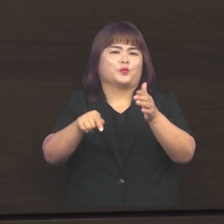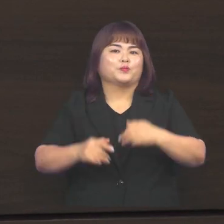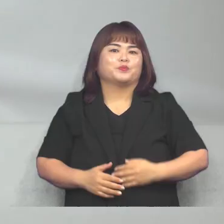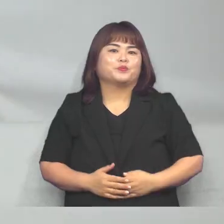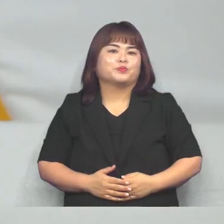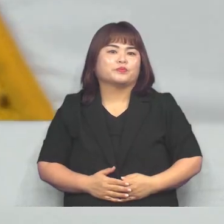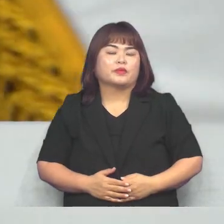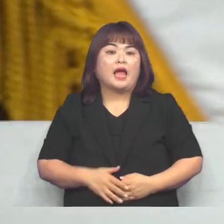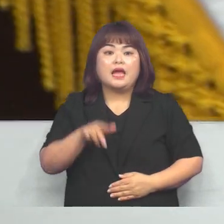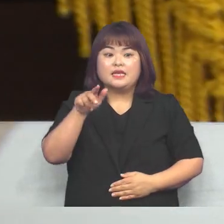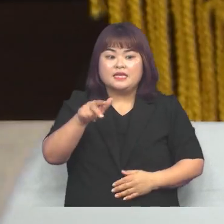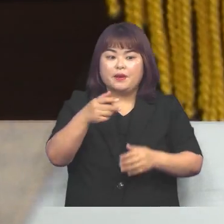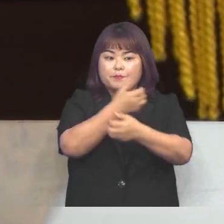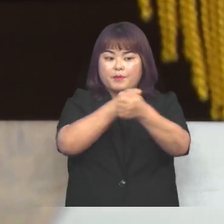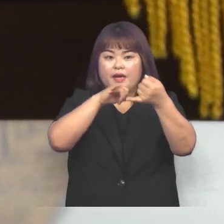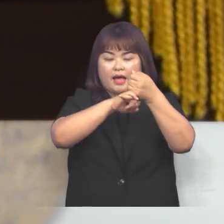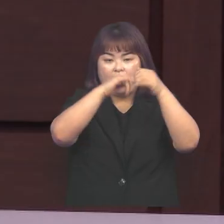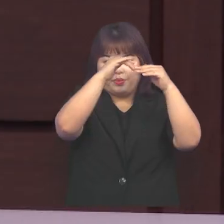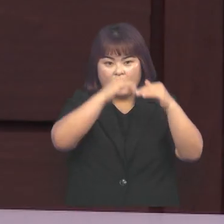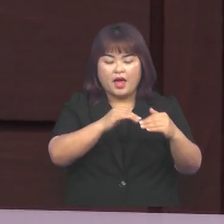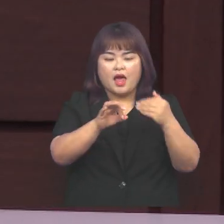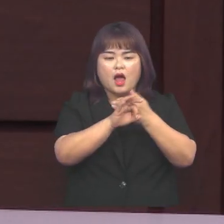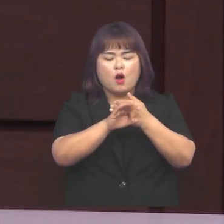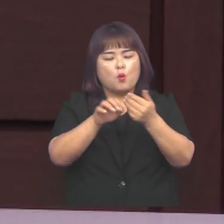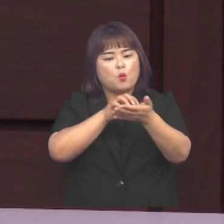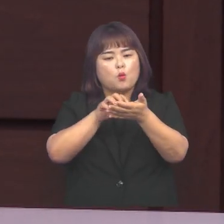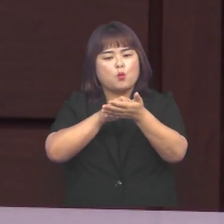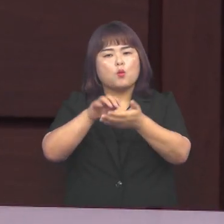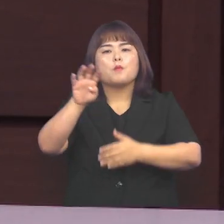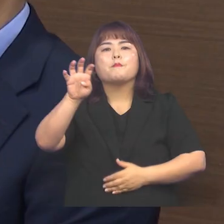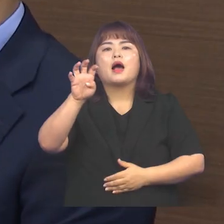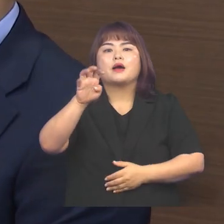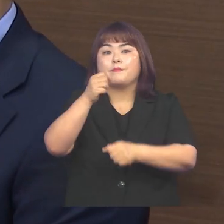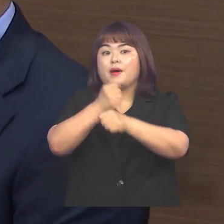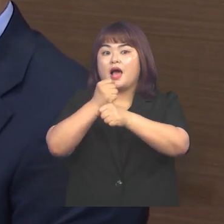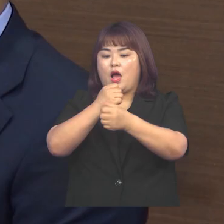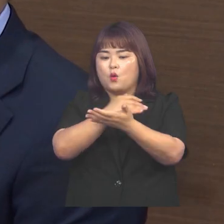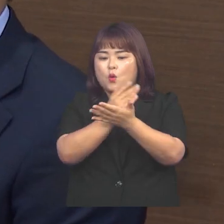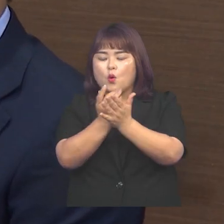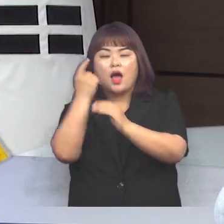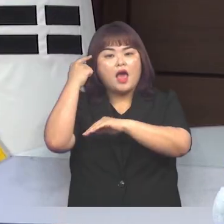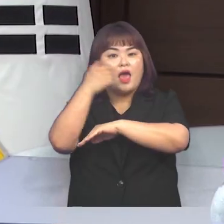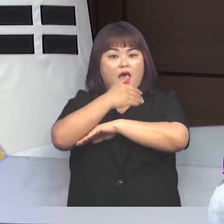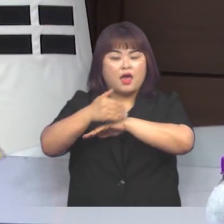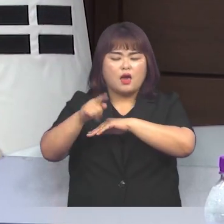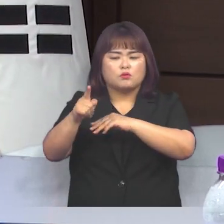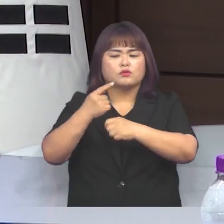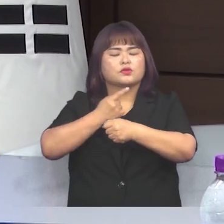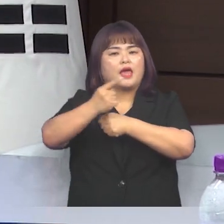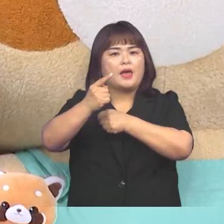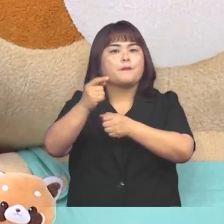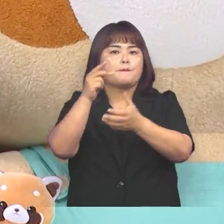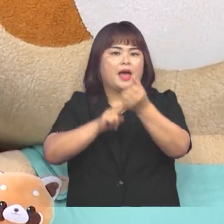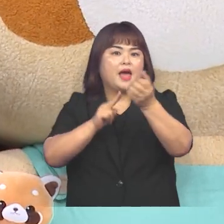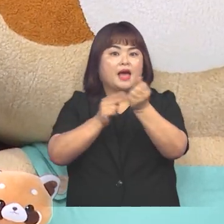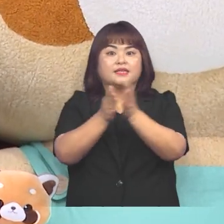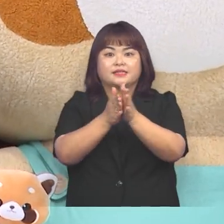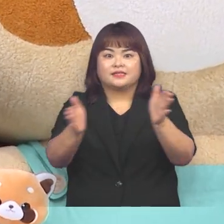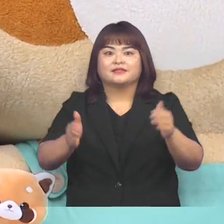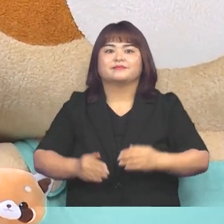처음입니다. 이번 협약을 통해 출시될 약 40여 종의 협업 상품은 내년부터 본격적으로 판매될